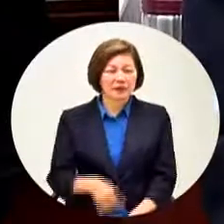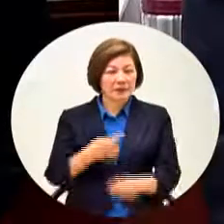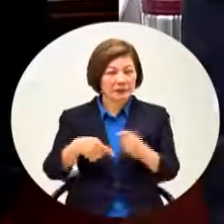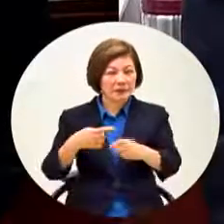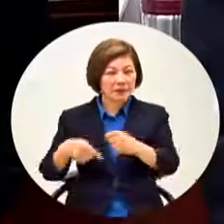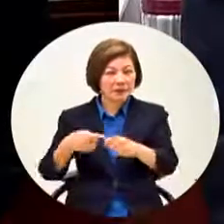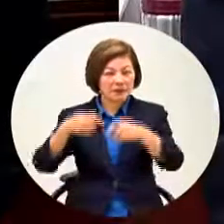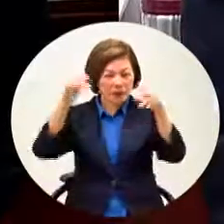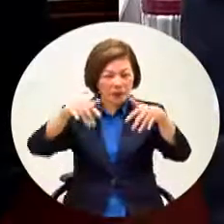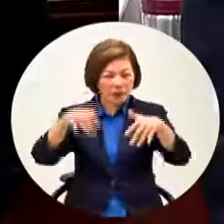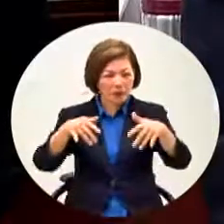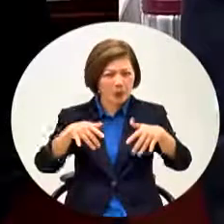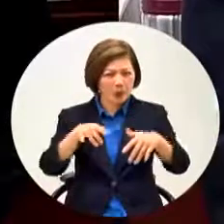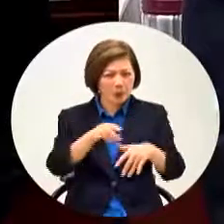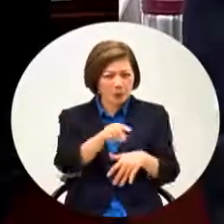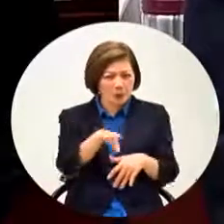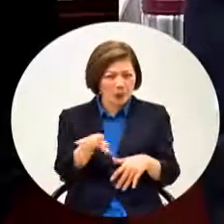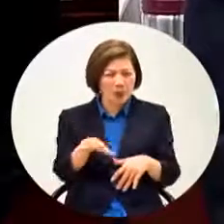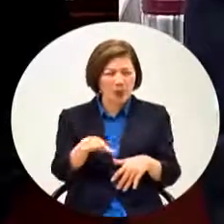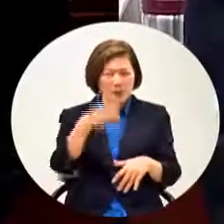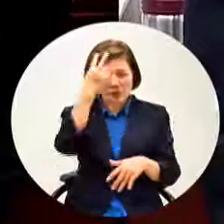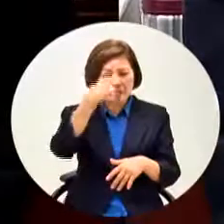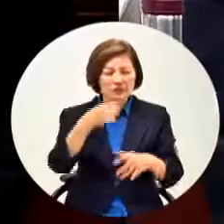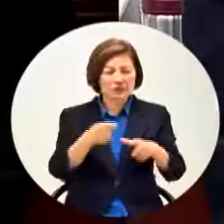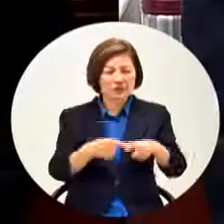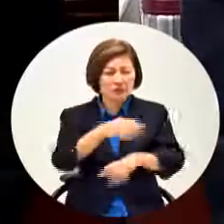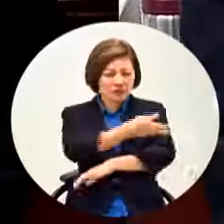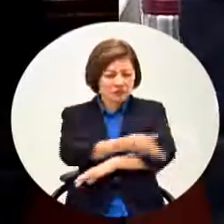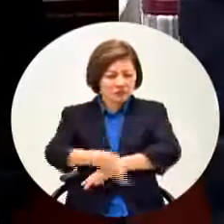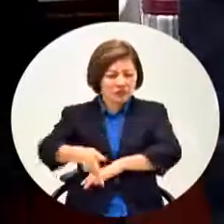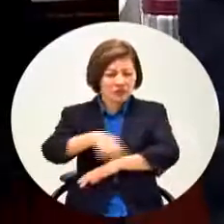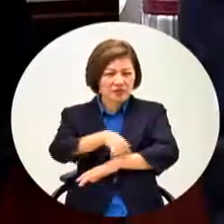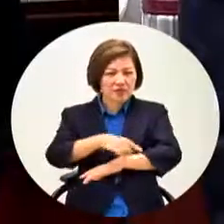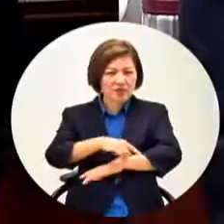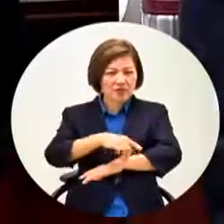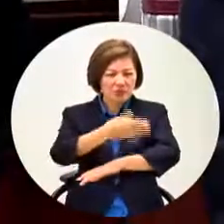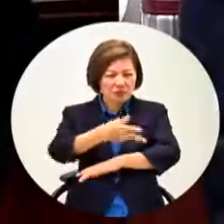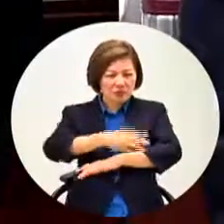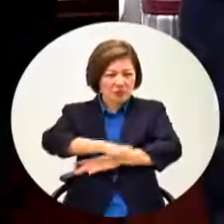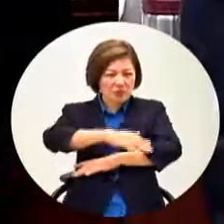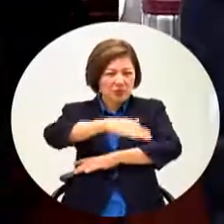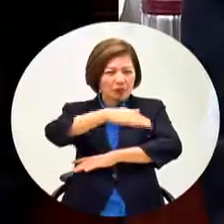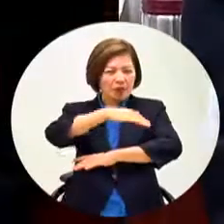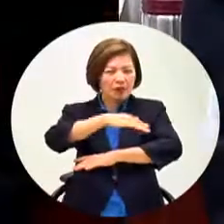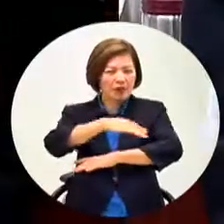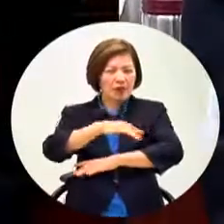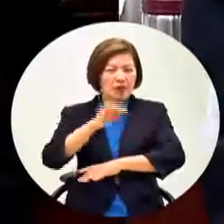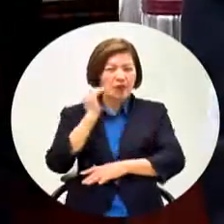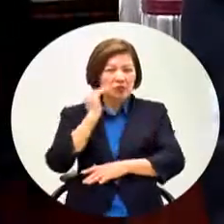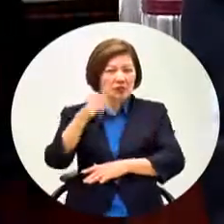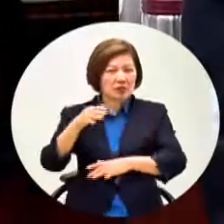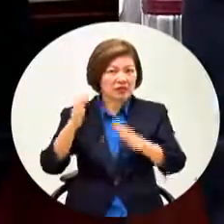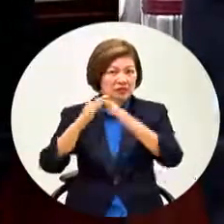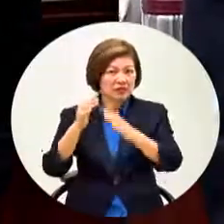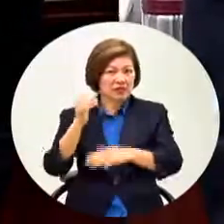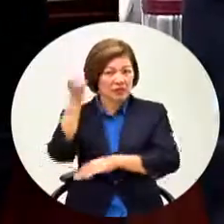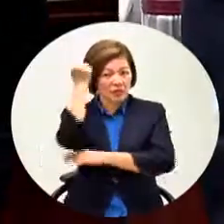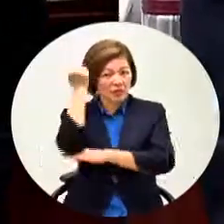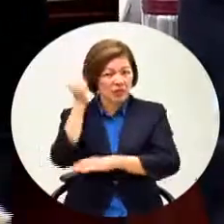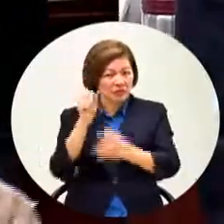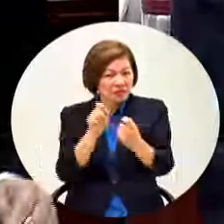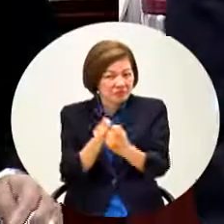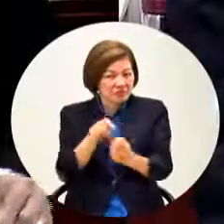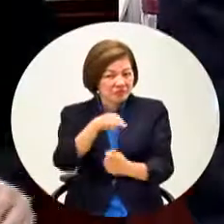够，咧做工作若满，就是这个情形啊。局长，恁家若伫遮，你第一个动作会安怎